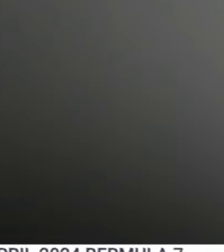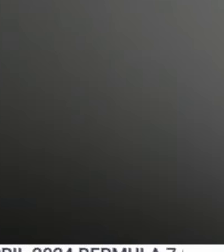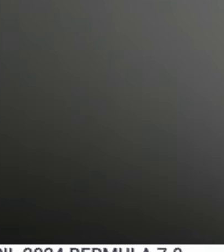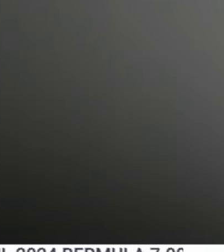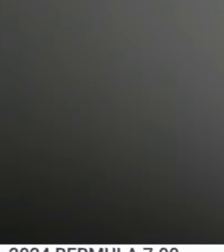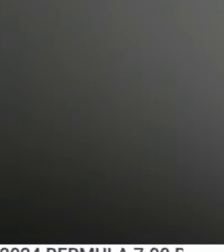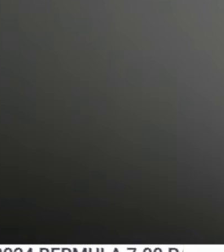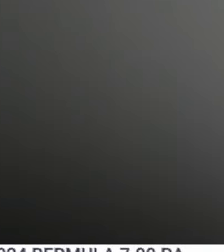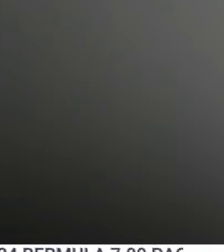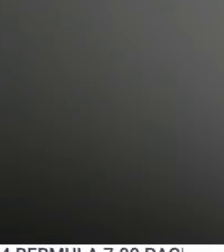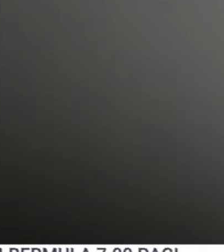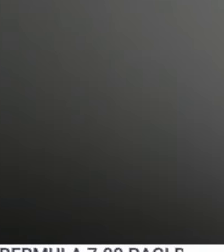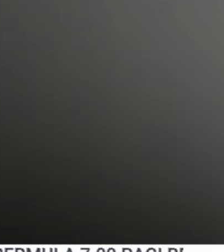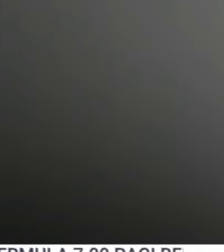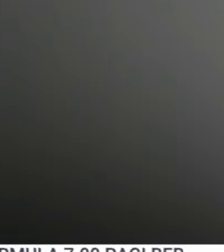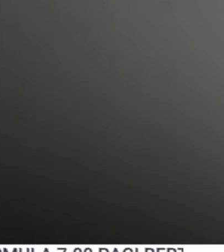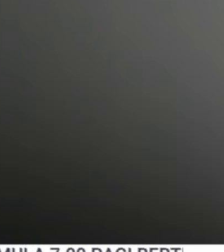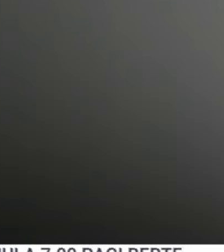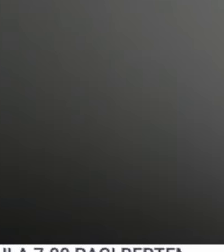Bismillahirrahmanirrahim.